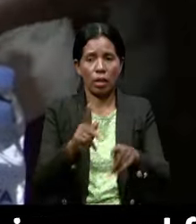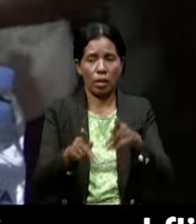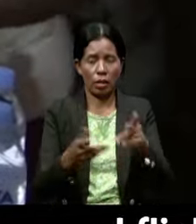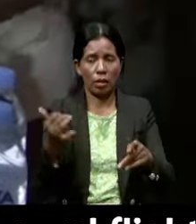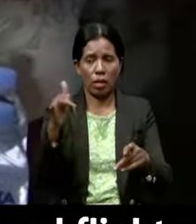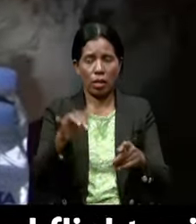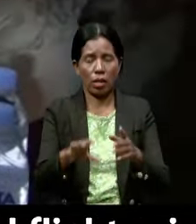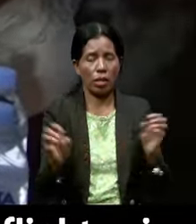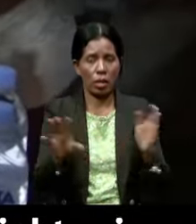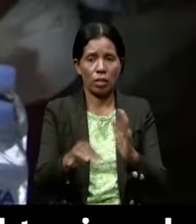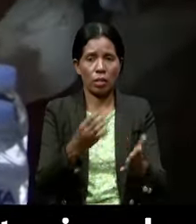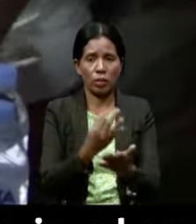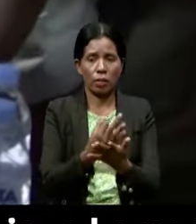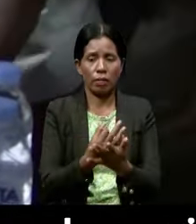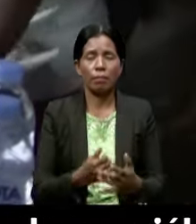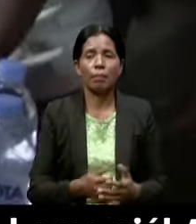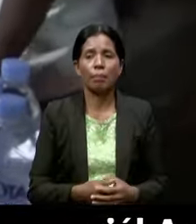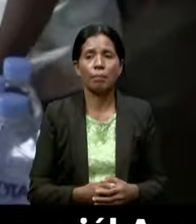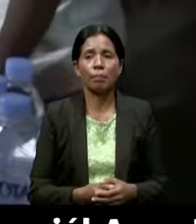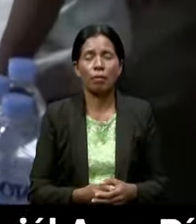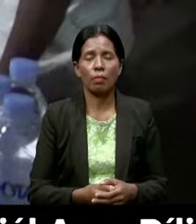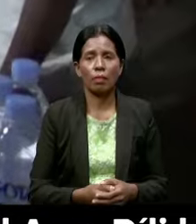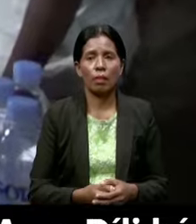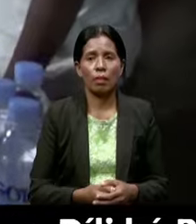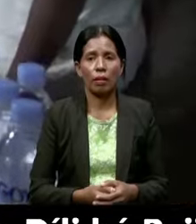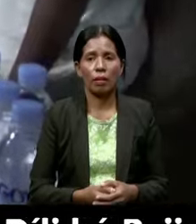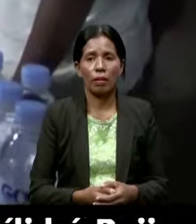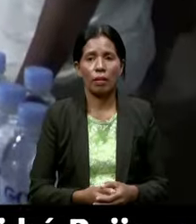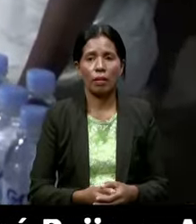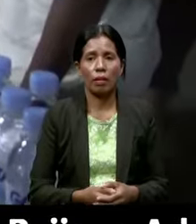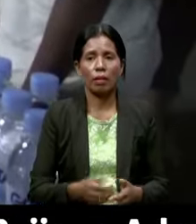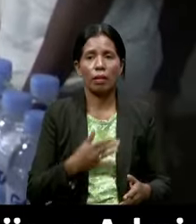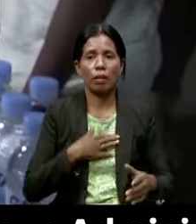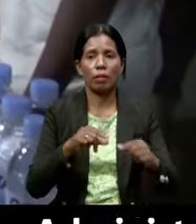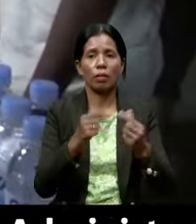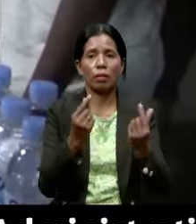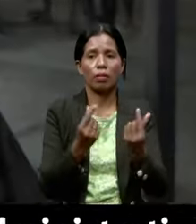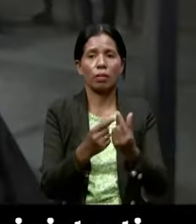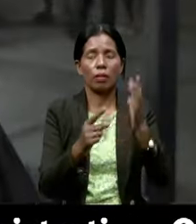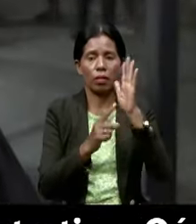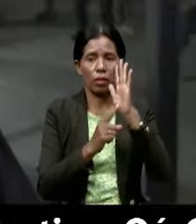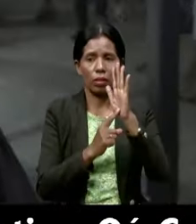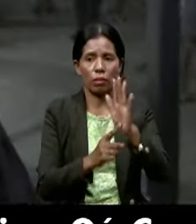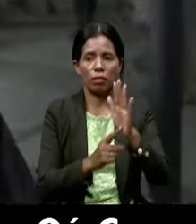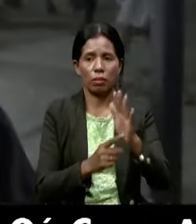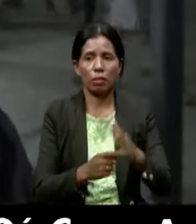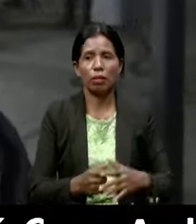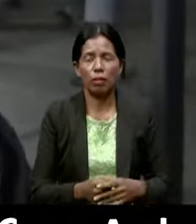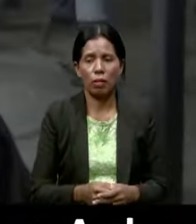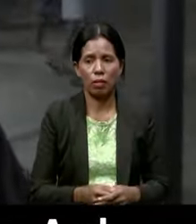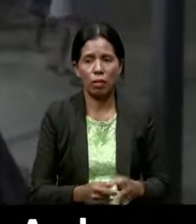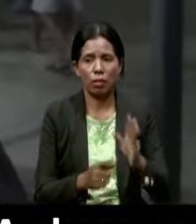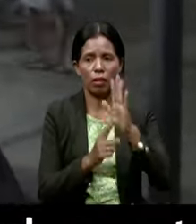la hetang rendimento. Pois ania grupo ne transformasang produto lokal.